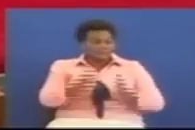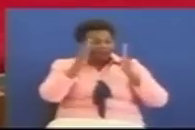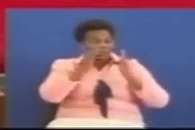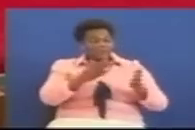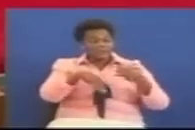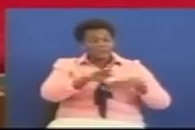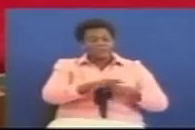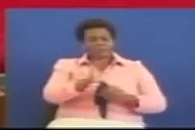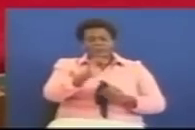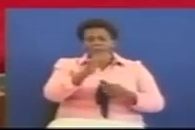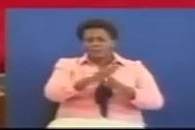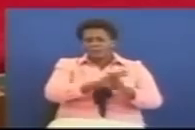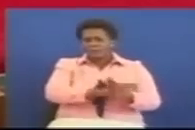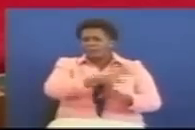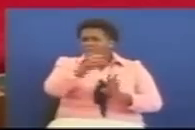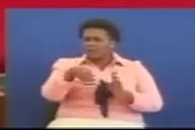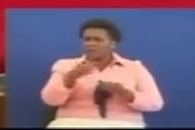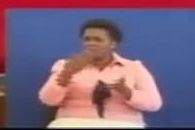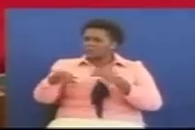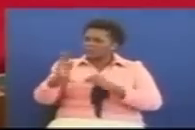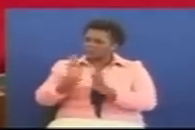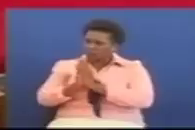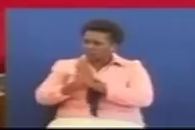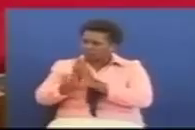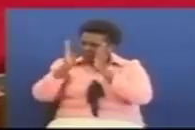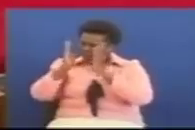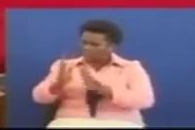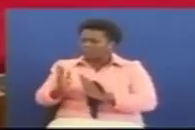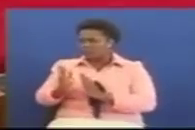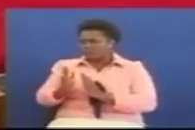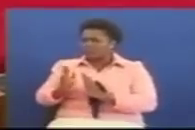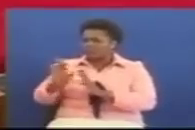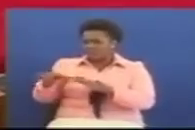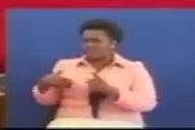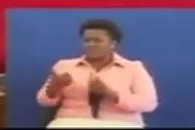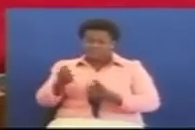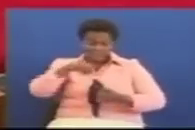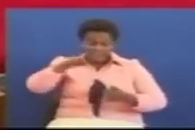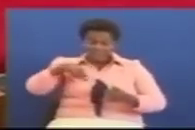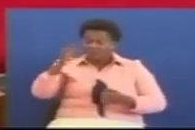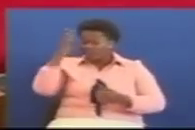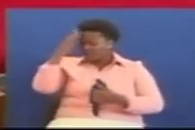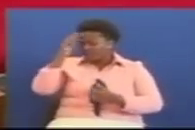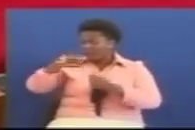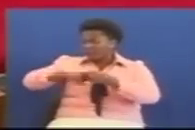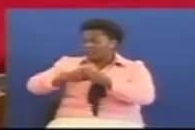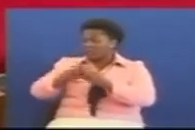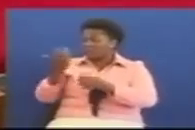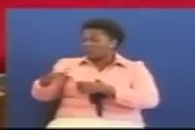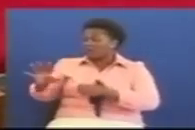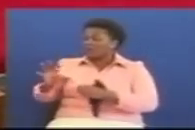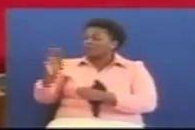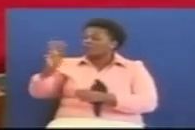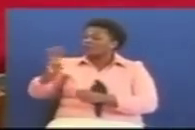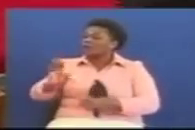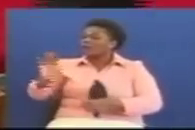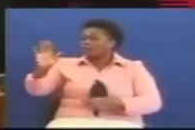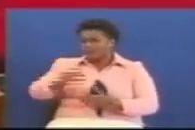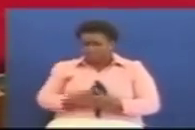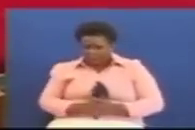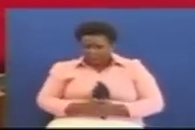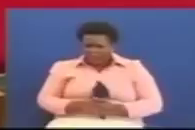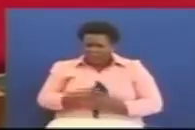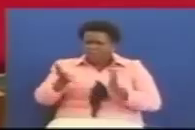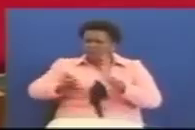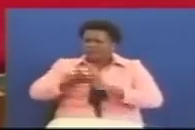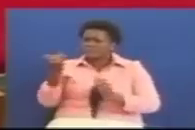nimshukuru Mheshimiwa Mbunge kwa swali lake zuri, lakini kubwa sisi kama Wizara ya Maji tunatambua changamoto kubwa sana ya maji Karatu, na ndio maana tuna mradi mkubwa